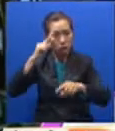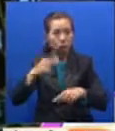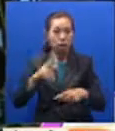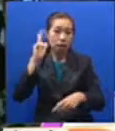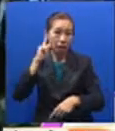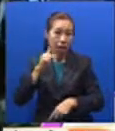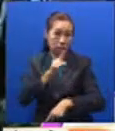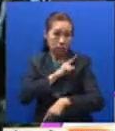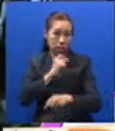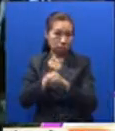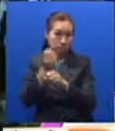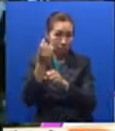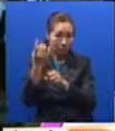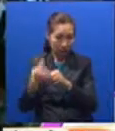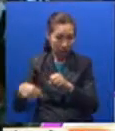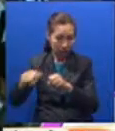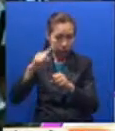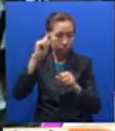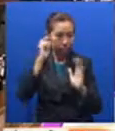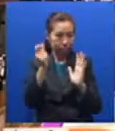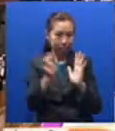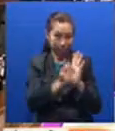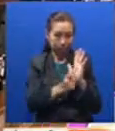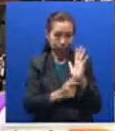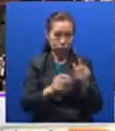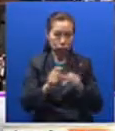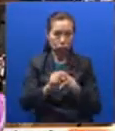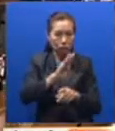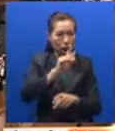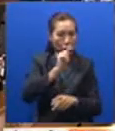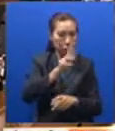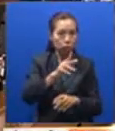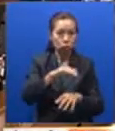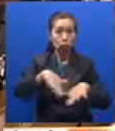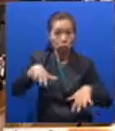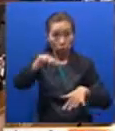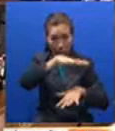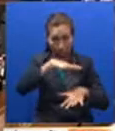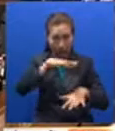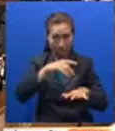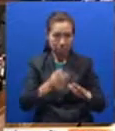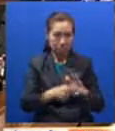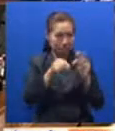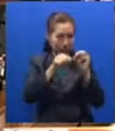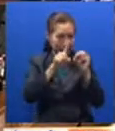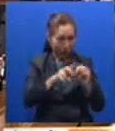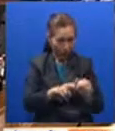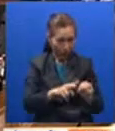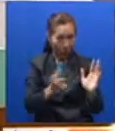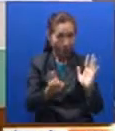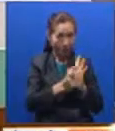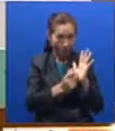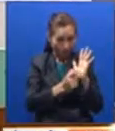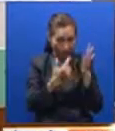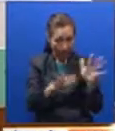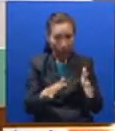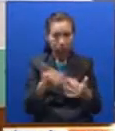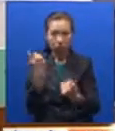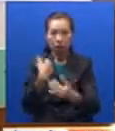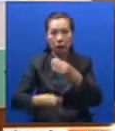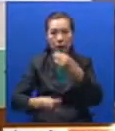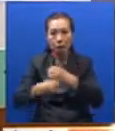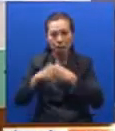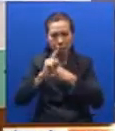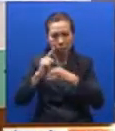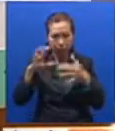ย่อมอยู่ในการบังคับของบททั่วไปทั้ง 2มาตราแล้วคณะกรรมาธิการยกร่างค่ะจึงมีมติในการทบ